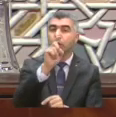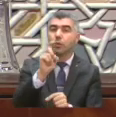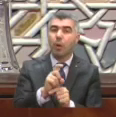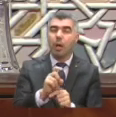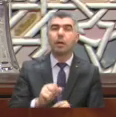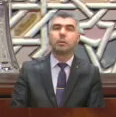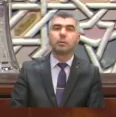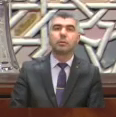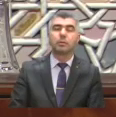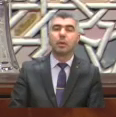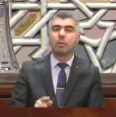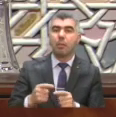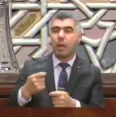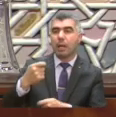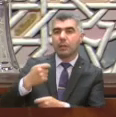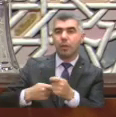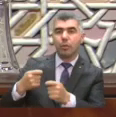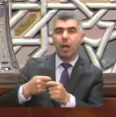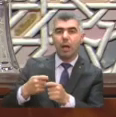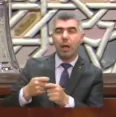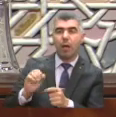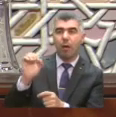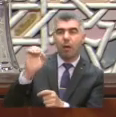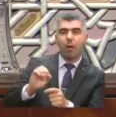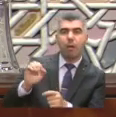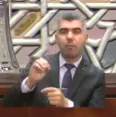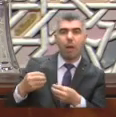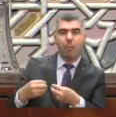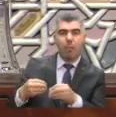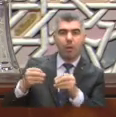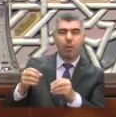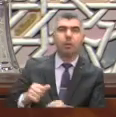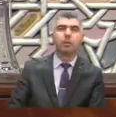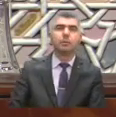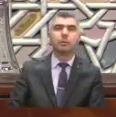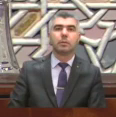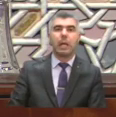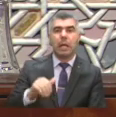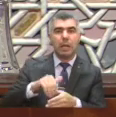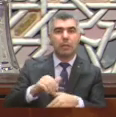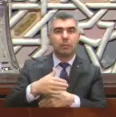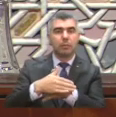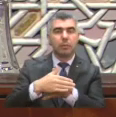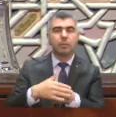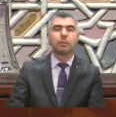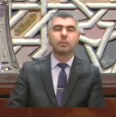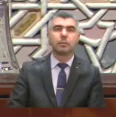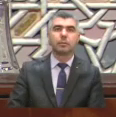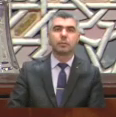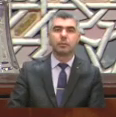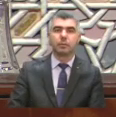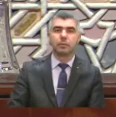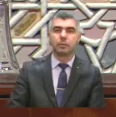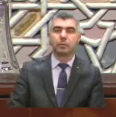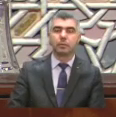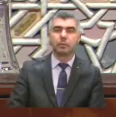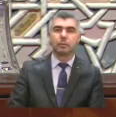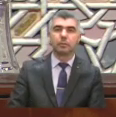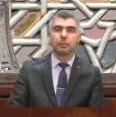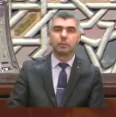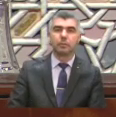تعزيز التنافسية التجارة الخارجية للسيدة والسادة النواب المحترمين من فريق التجمع الوطني الأحرار. تفضل سيد النائب.